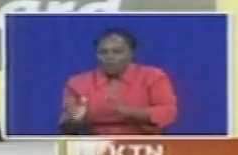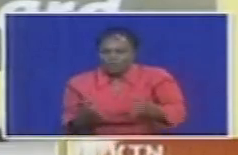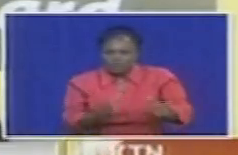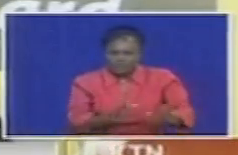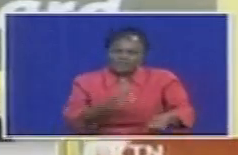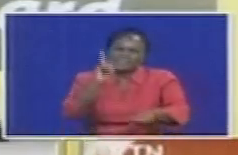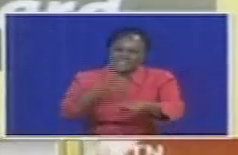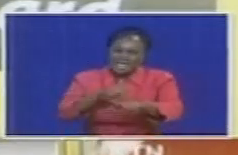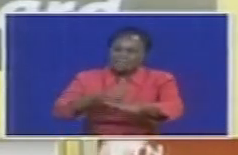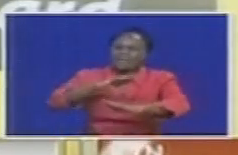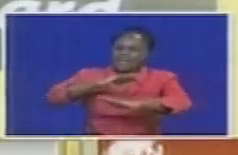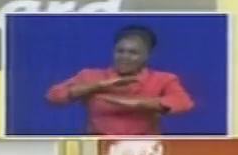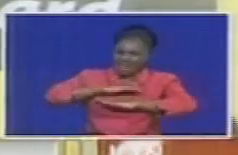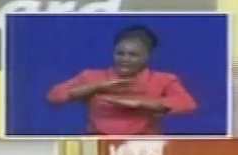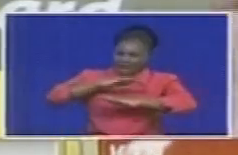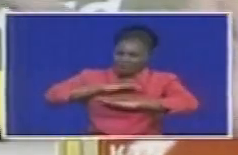murwa